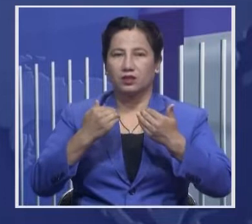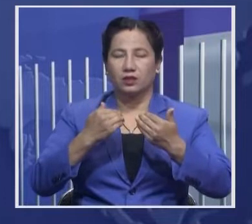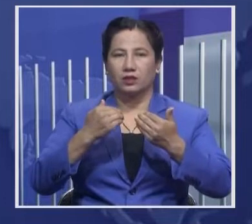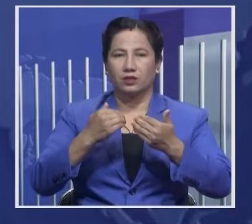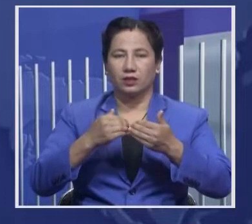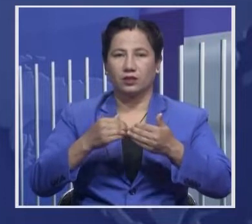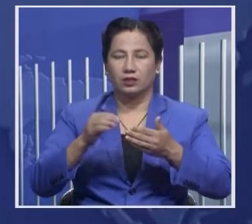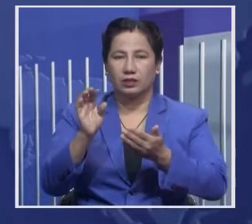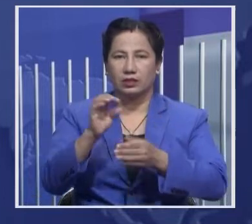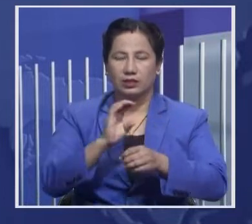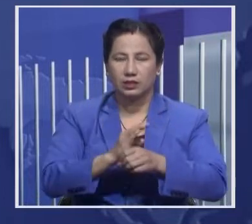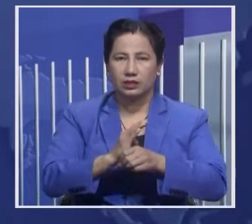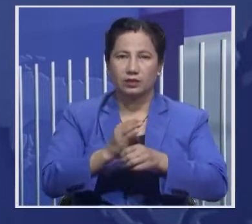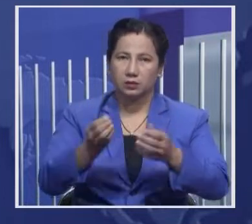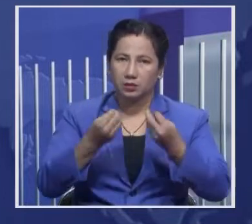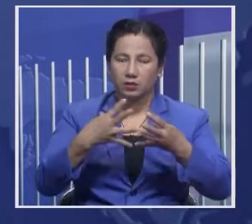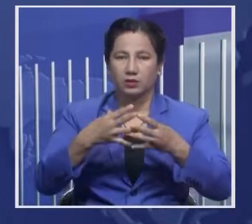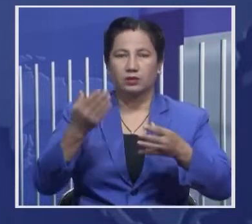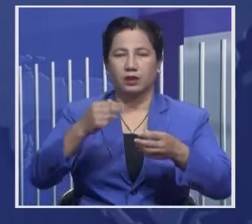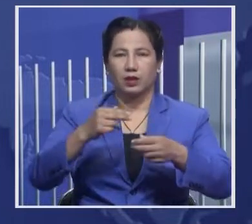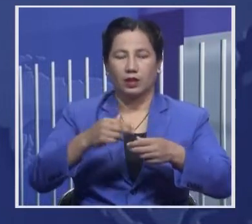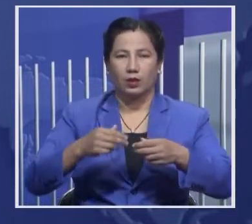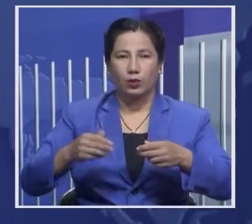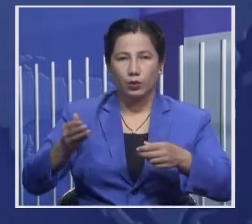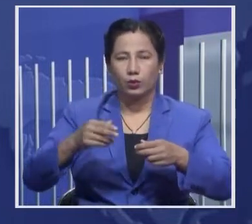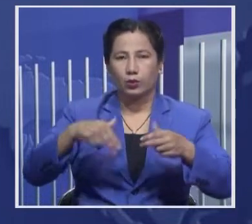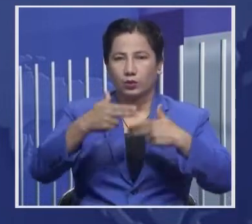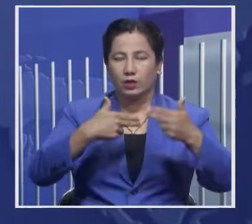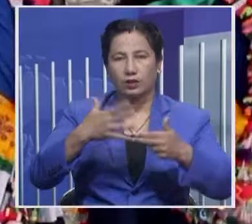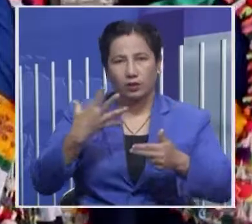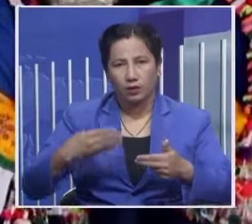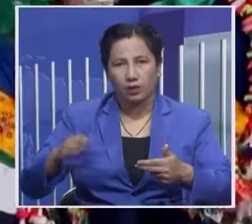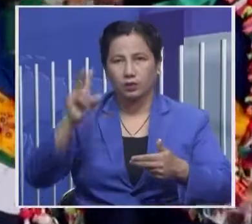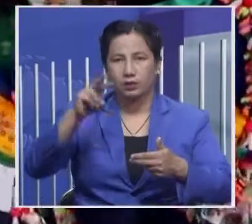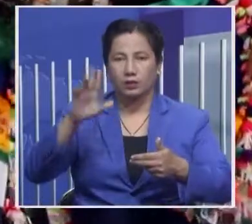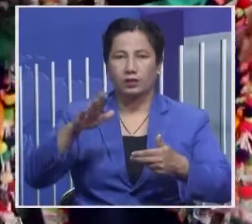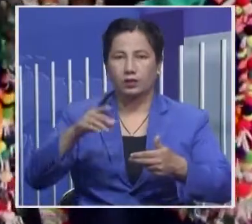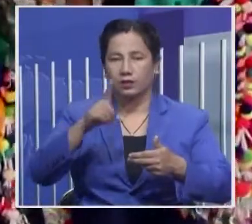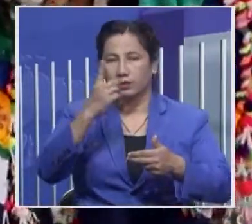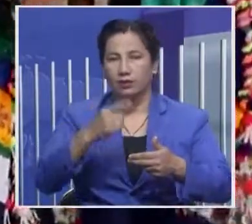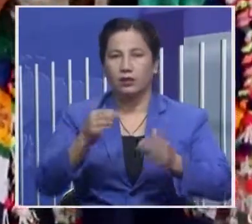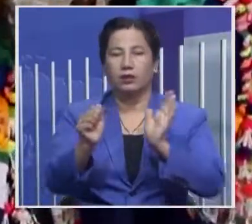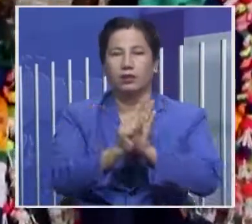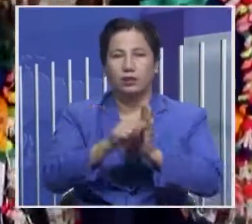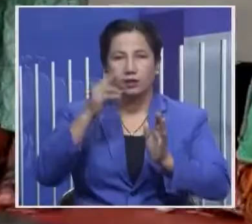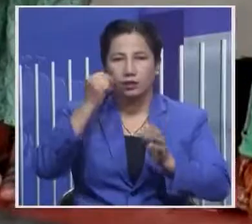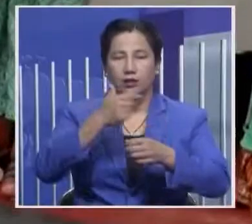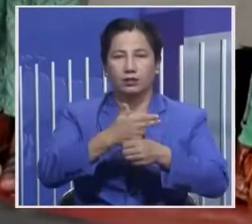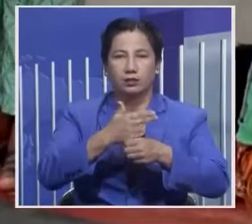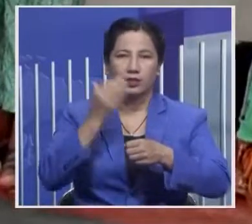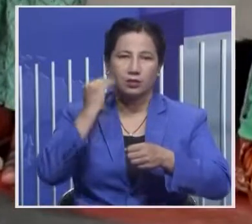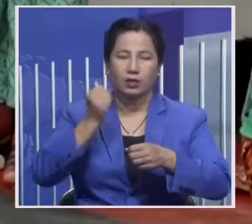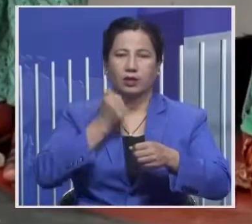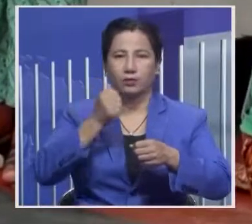हस्तान्तरण नहुँदा राणा थारूको परम्परागत पहिरन लोप हुने अवस्थामा पुगेको छ। एक दशक अघिसम्म राणा समुदायका